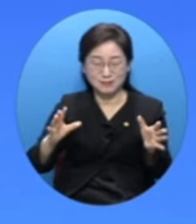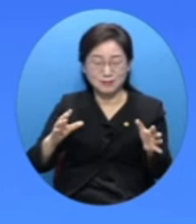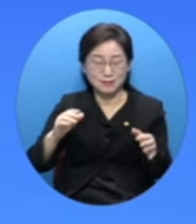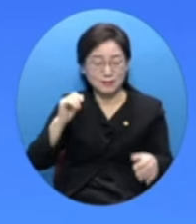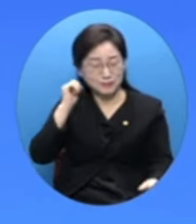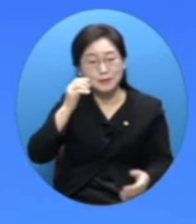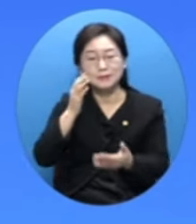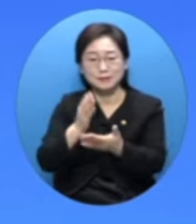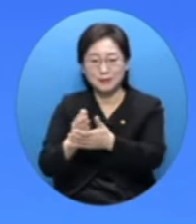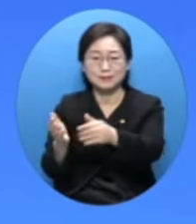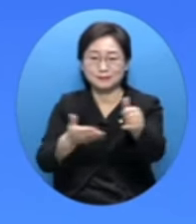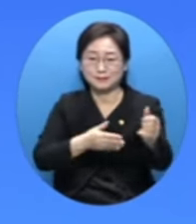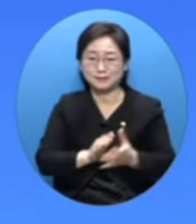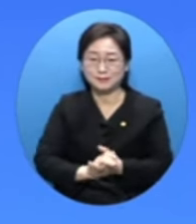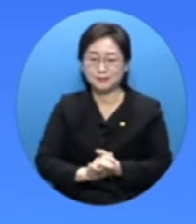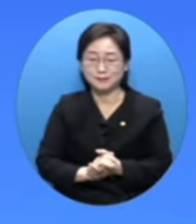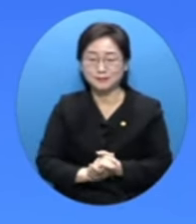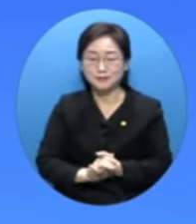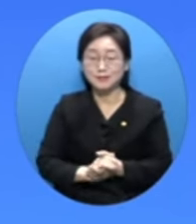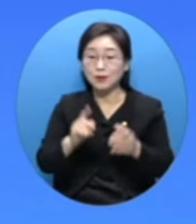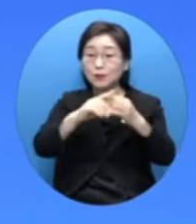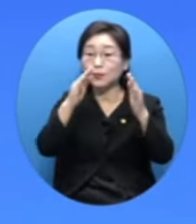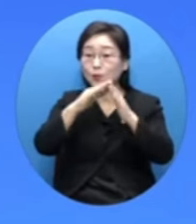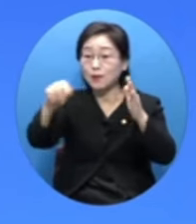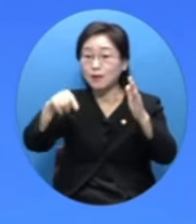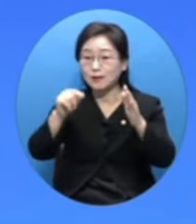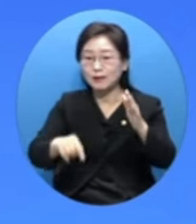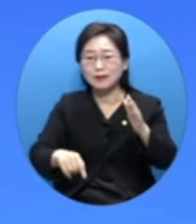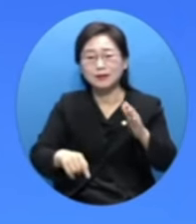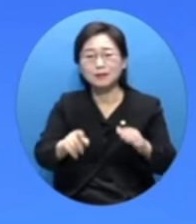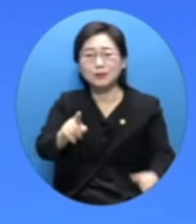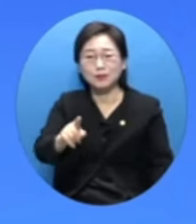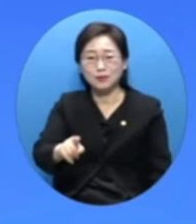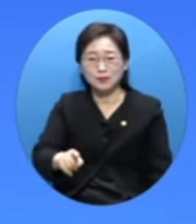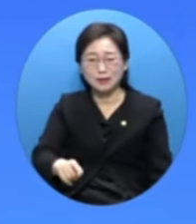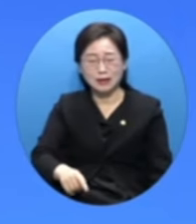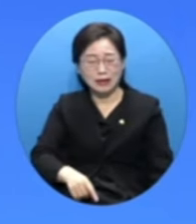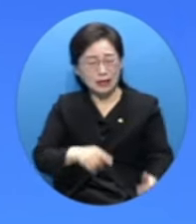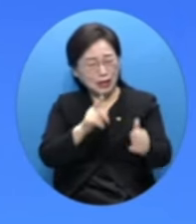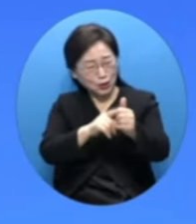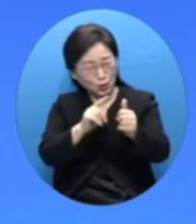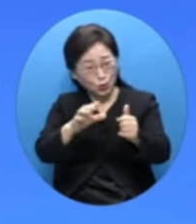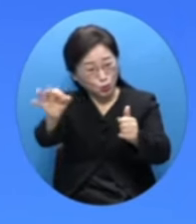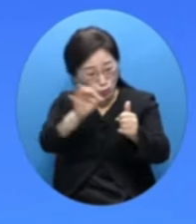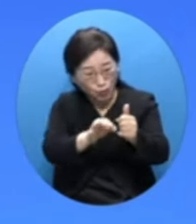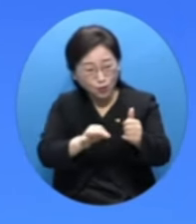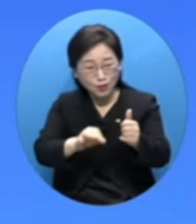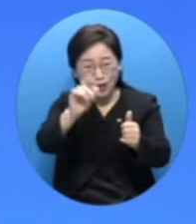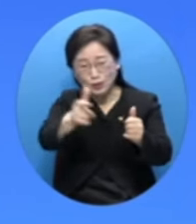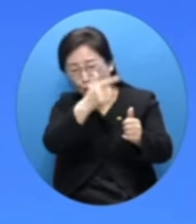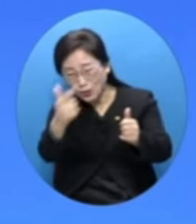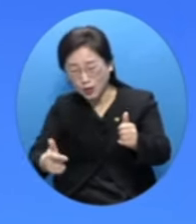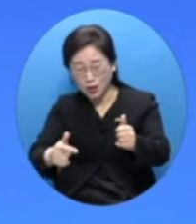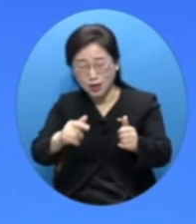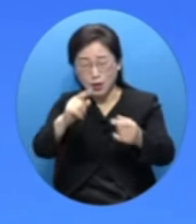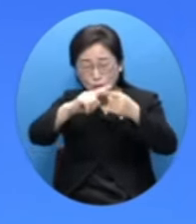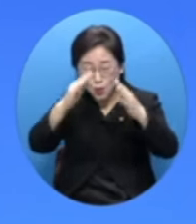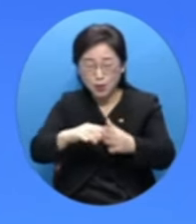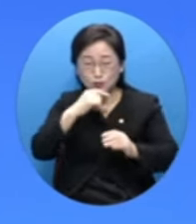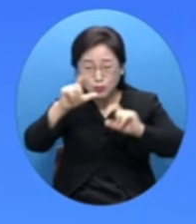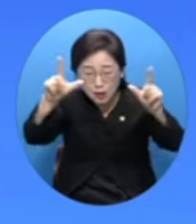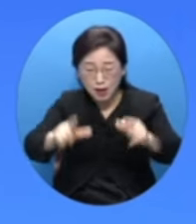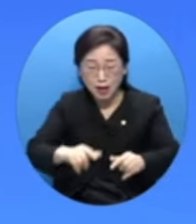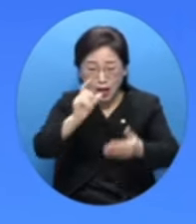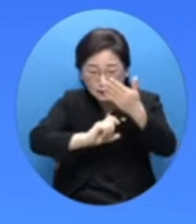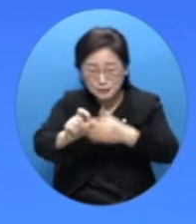되길 바랍니다. 뭐 교회에서 돈을 줘 밥을 줘 아침도 저녁까지 밤낮 교회 가서 주일날은 그냥 얼굴 콧병에도 보기